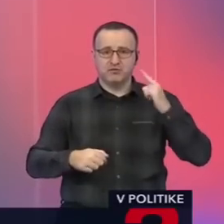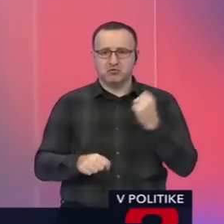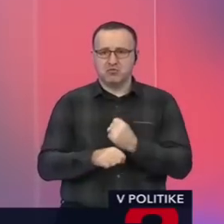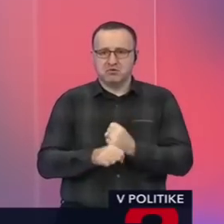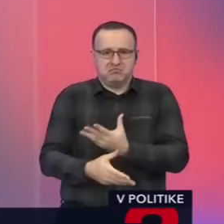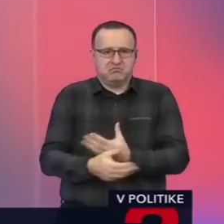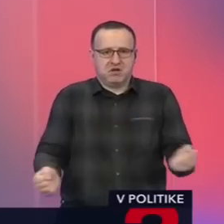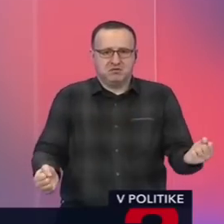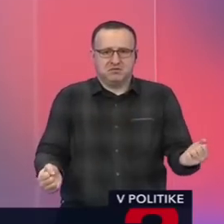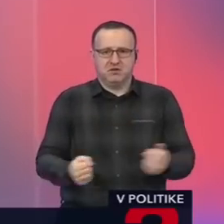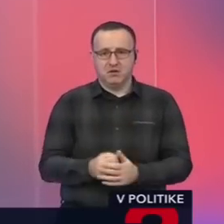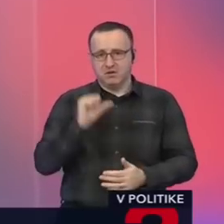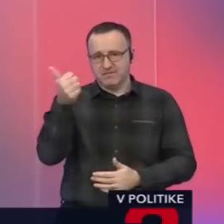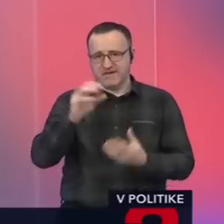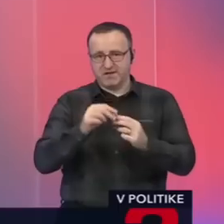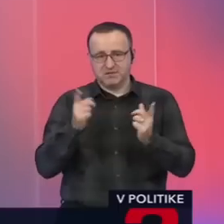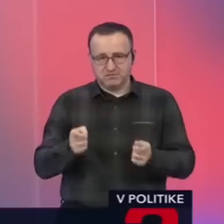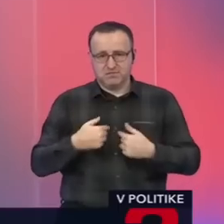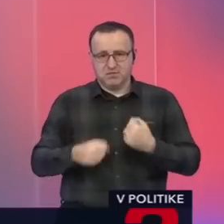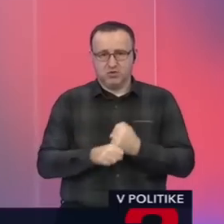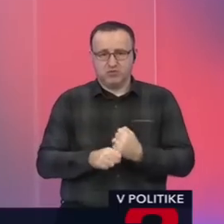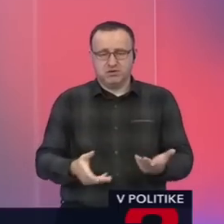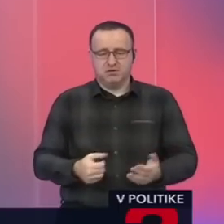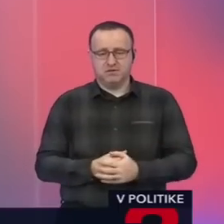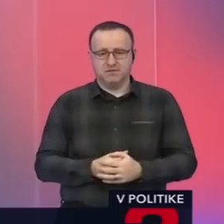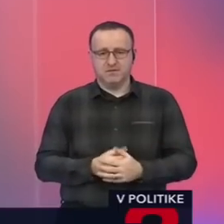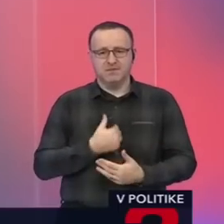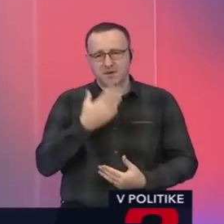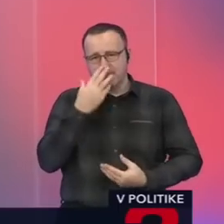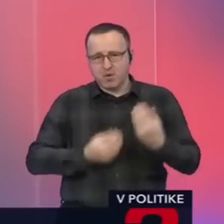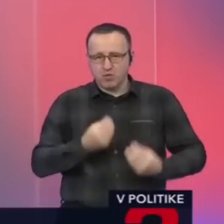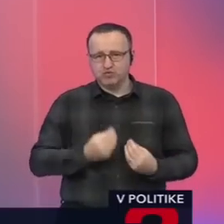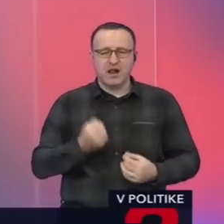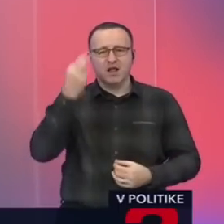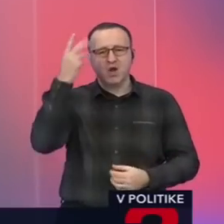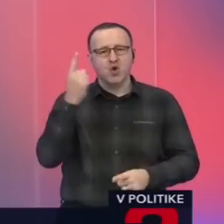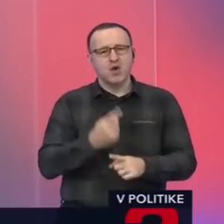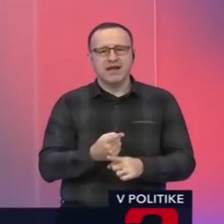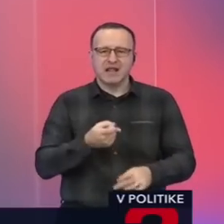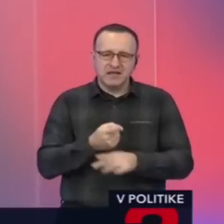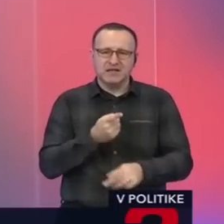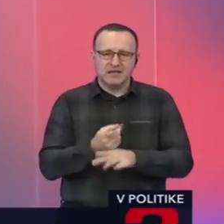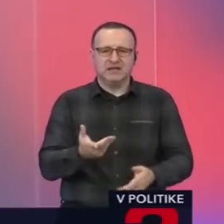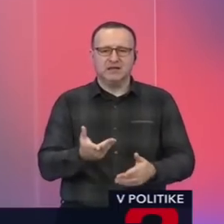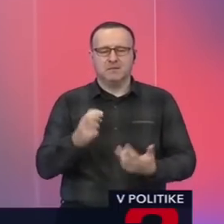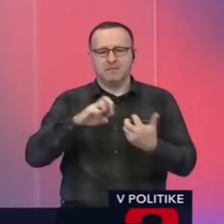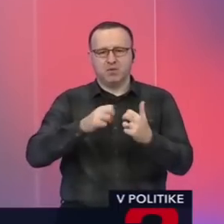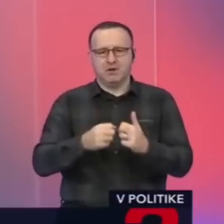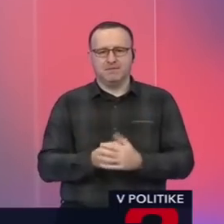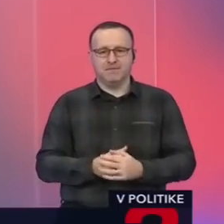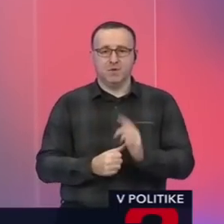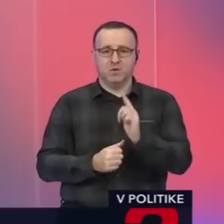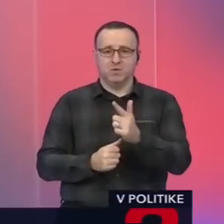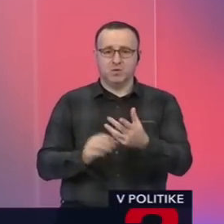vec, čo by som očakával, že by sa malo robiť. Pokúšali sme sa o to niekoľkokrát, ale jednoducho je to problém. A druhá vec